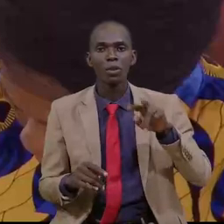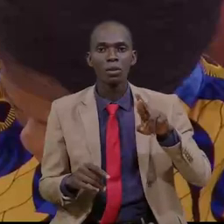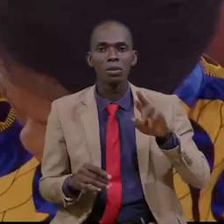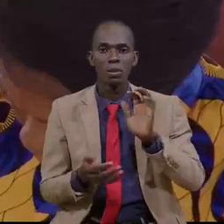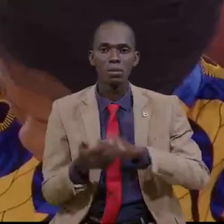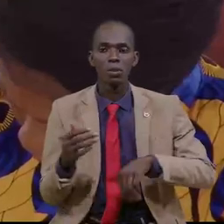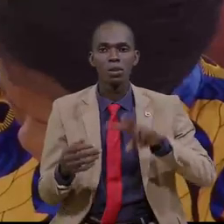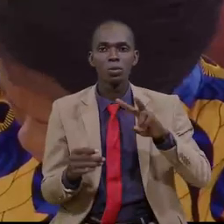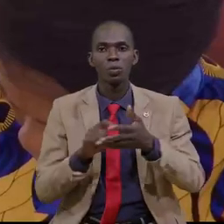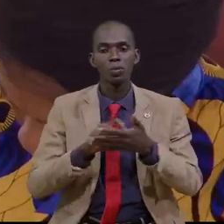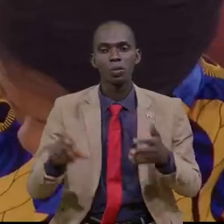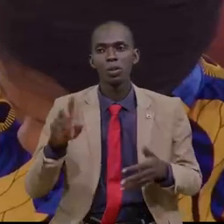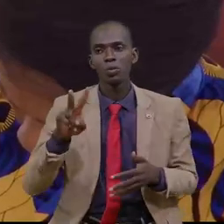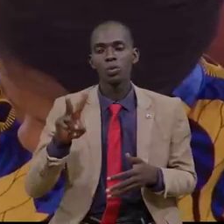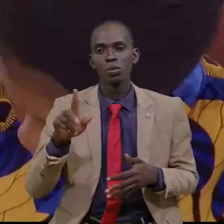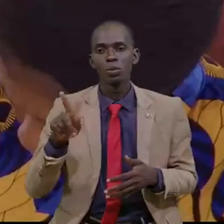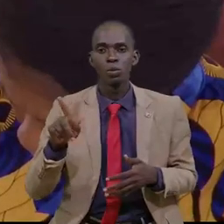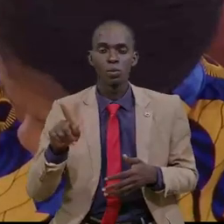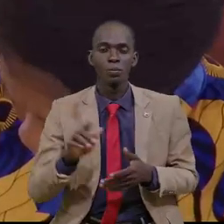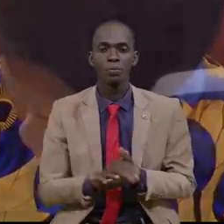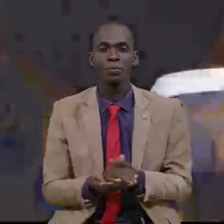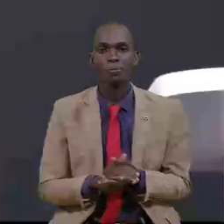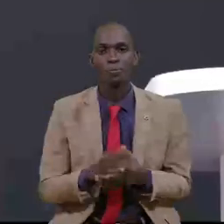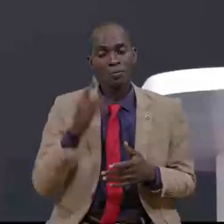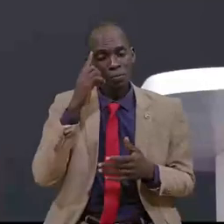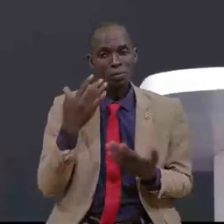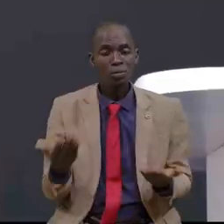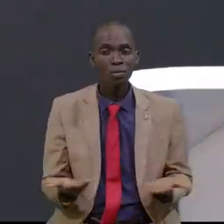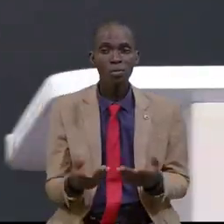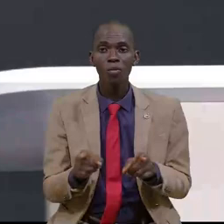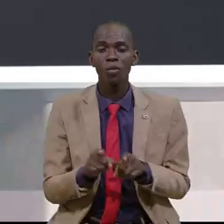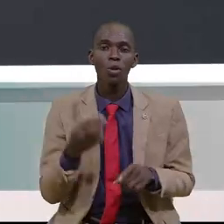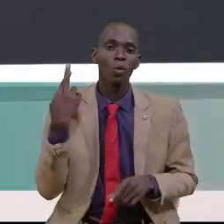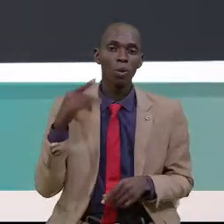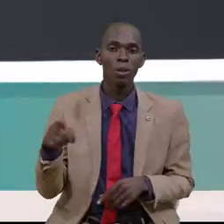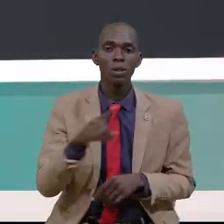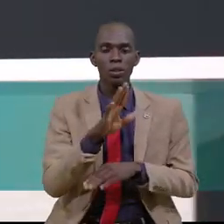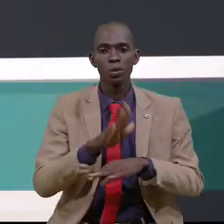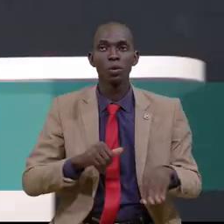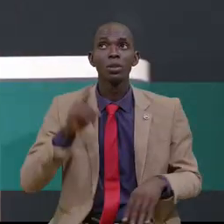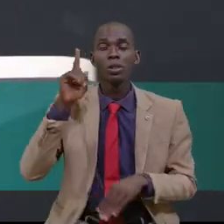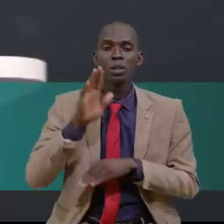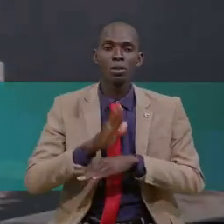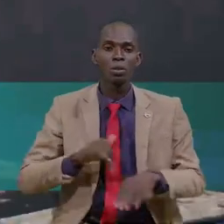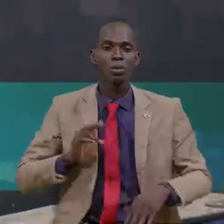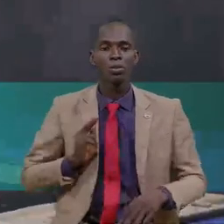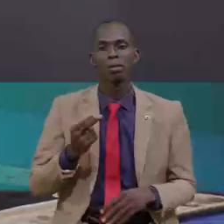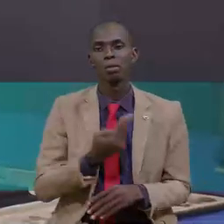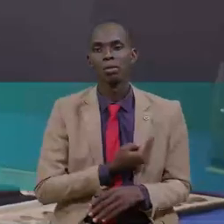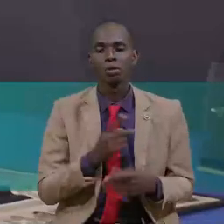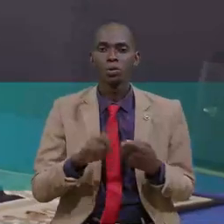2, et il dit dans le verset 21, « Car c'est à cela que vous avez été appelés. Il nous a